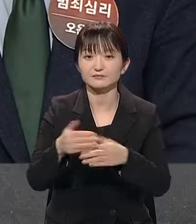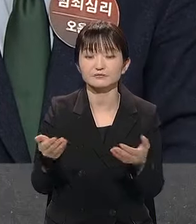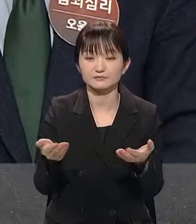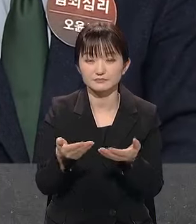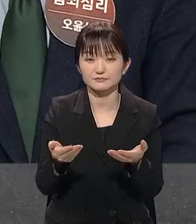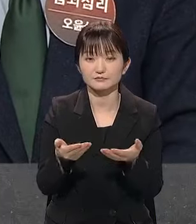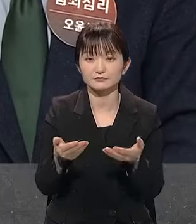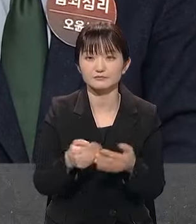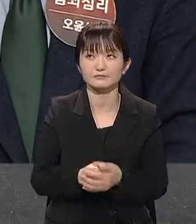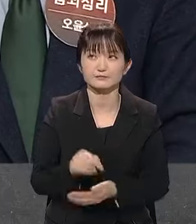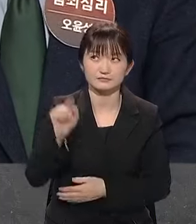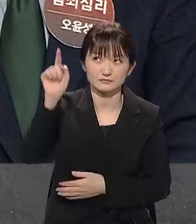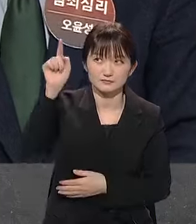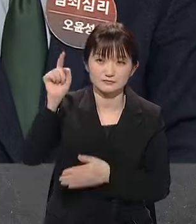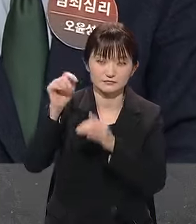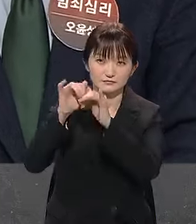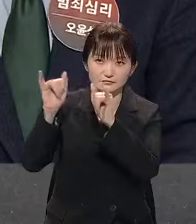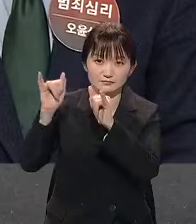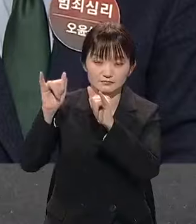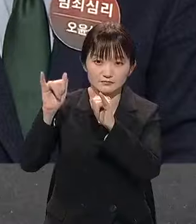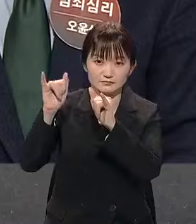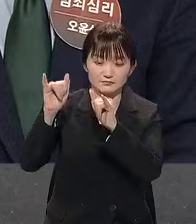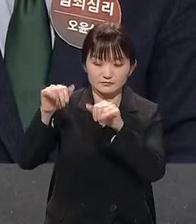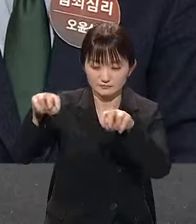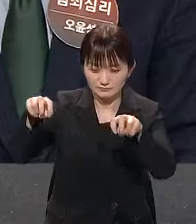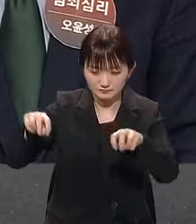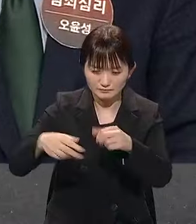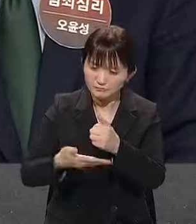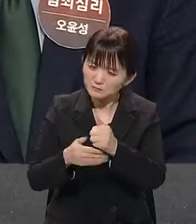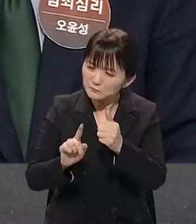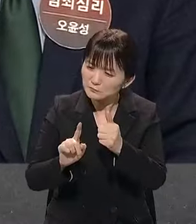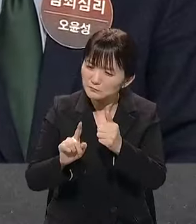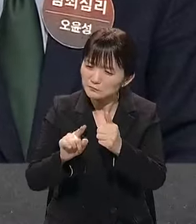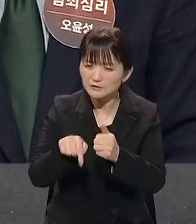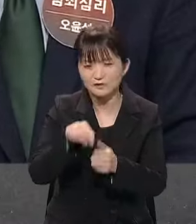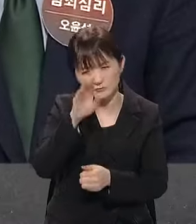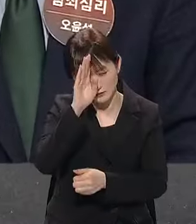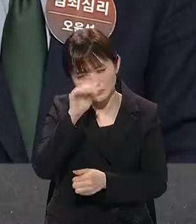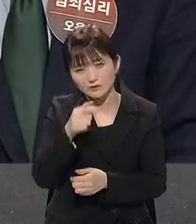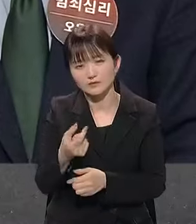하면서 윗사람이 있는데 저런 식으로 하는 건지 그러면 그건